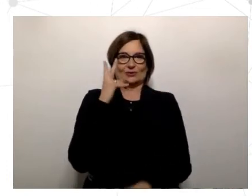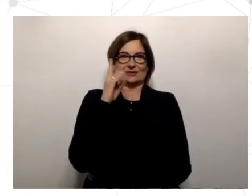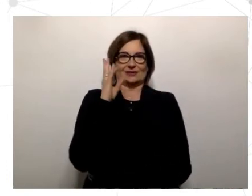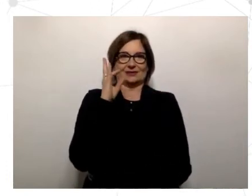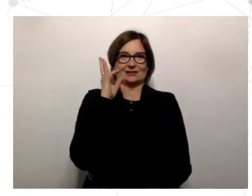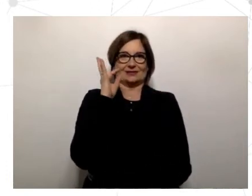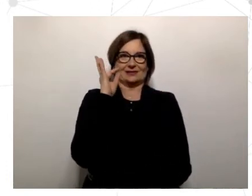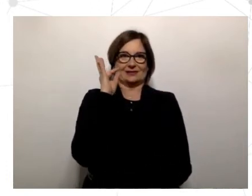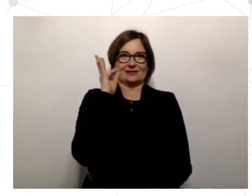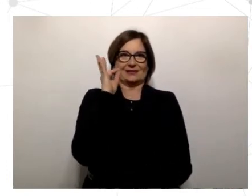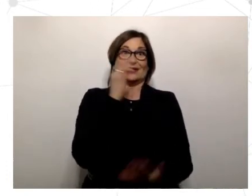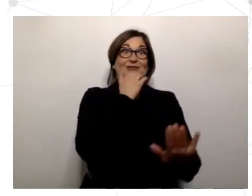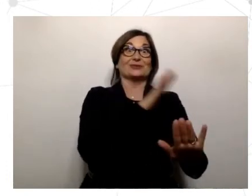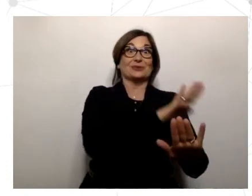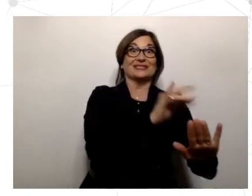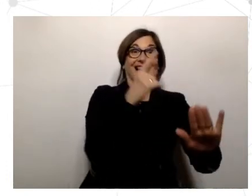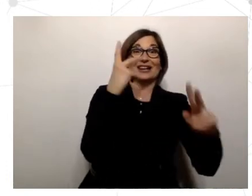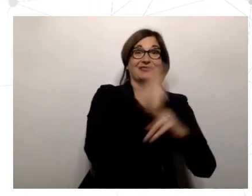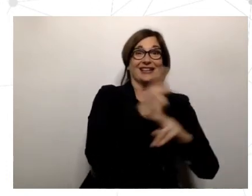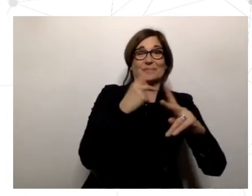Guarda Jarnail,